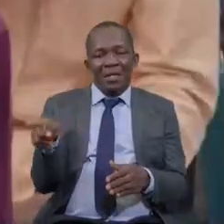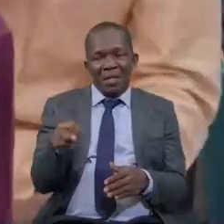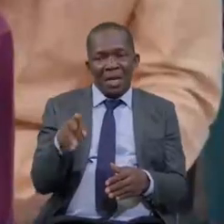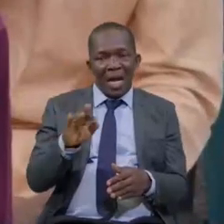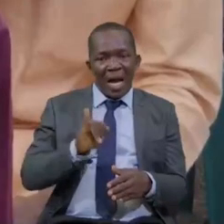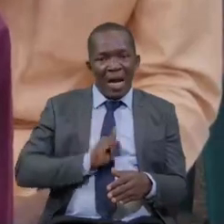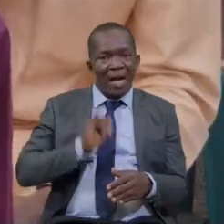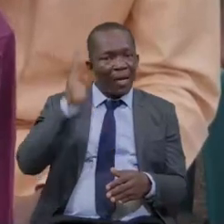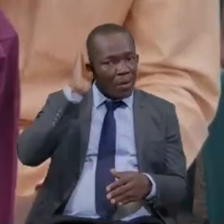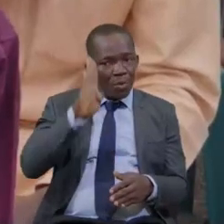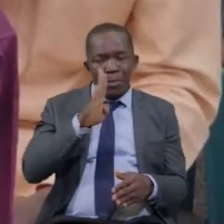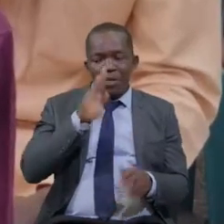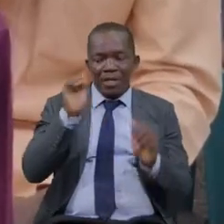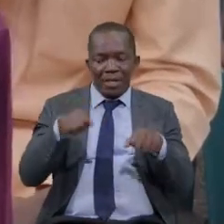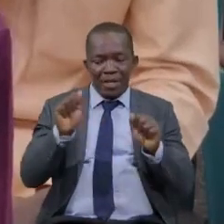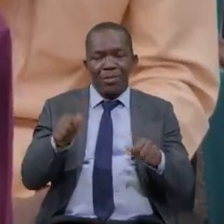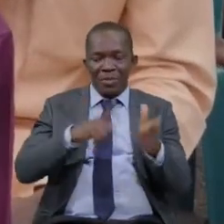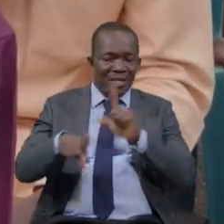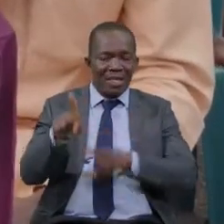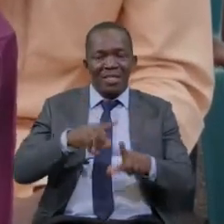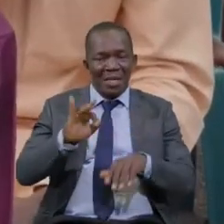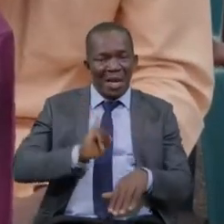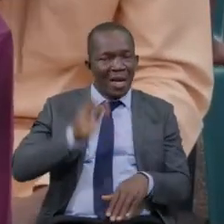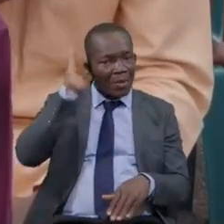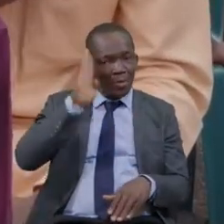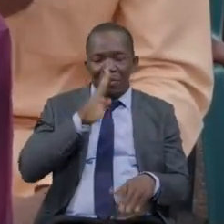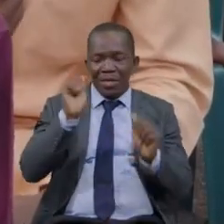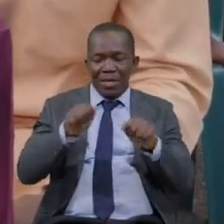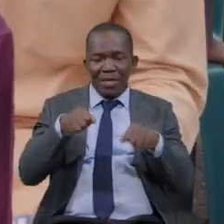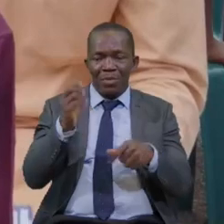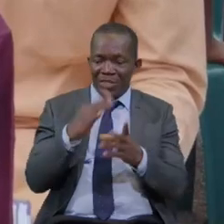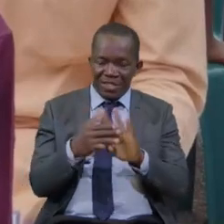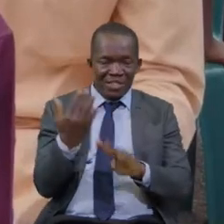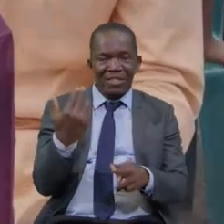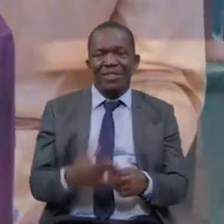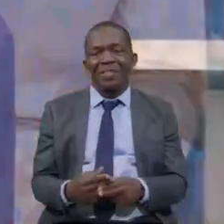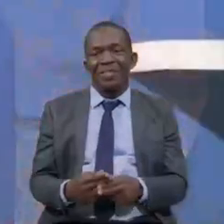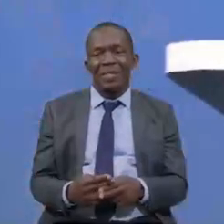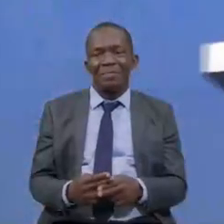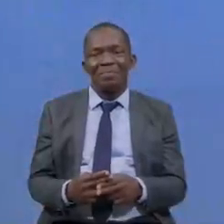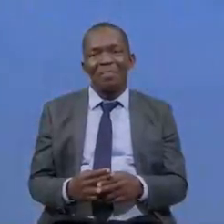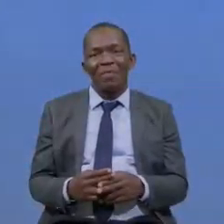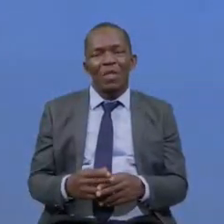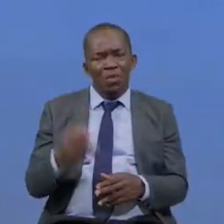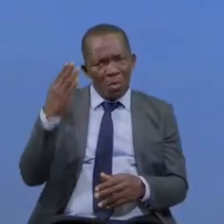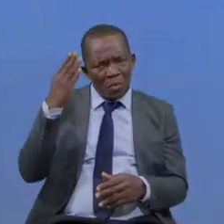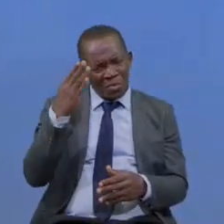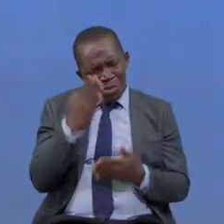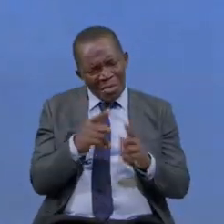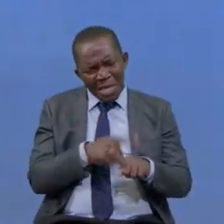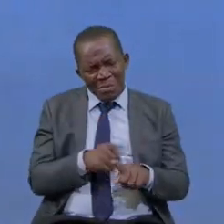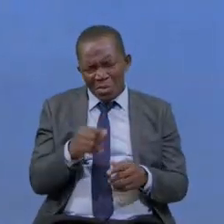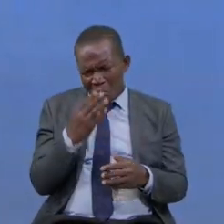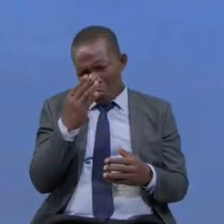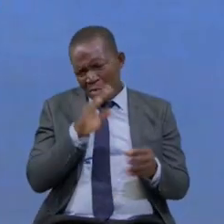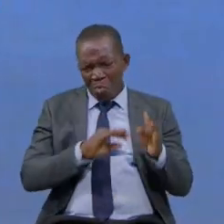Je serai capable. Dieu, pourquoi est-ce que tu permets à ces épreuves de me parvenir? Je ne suis